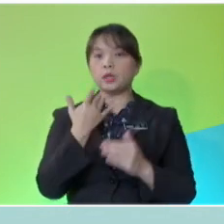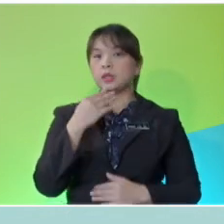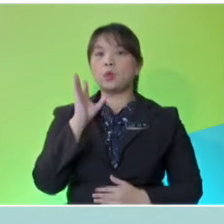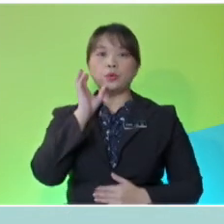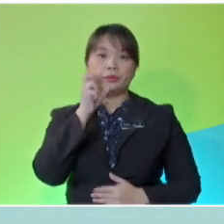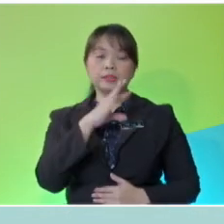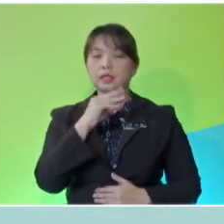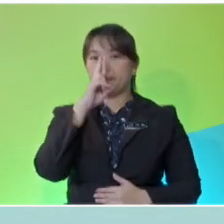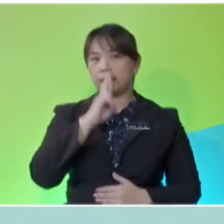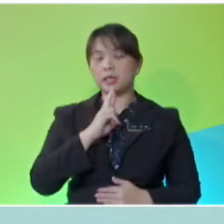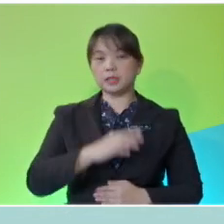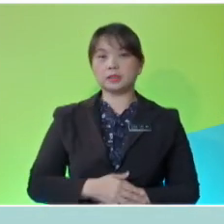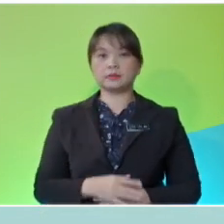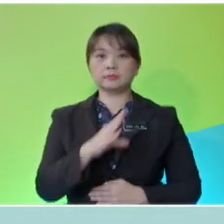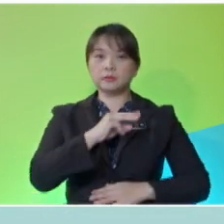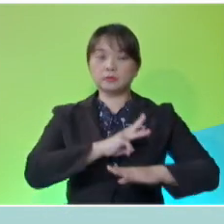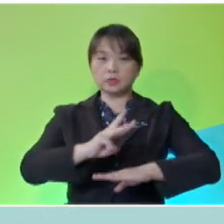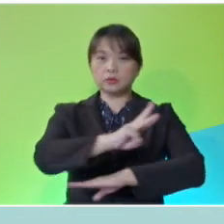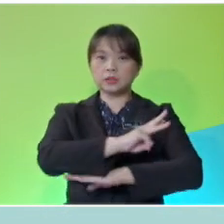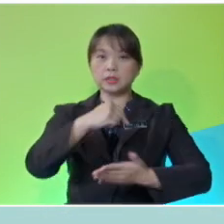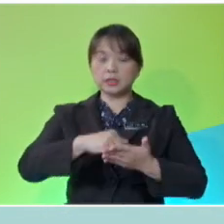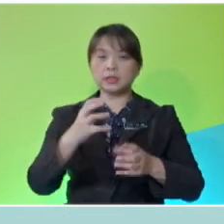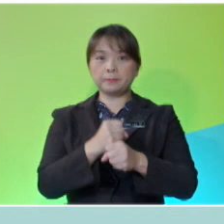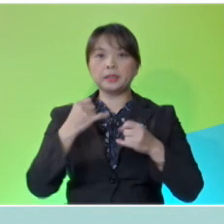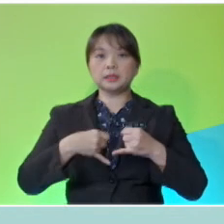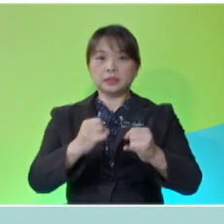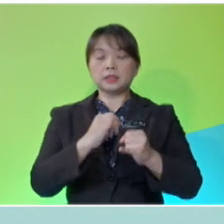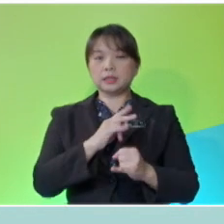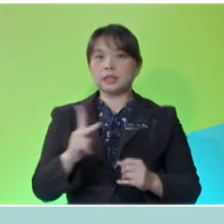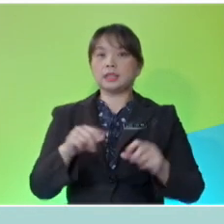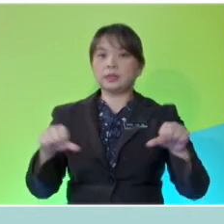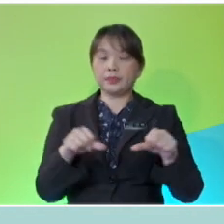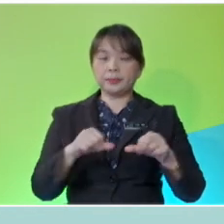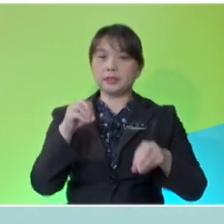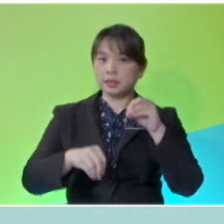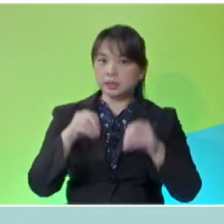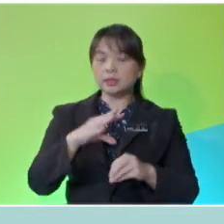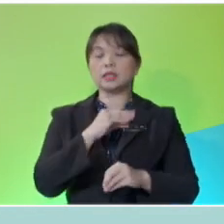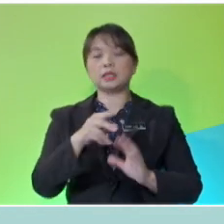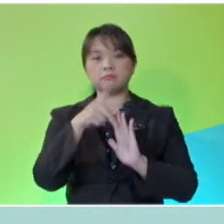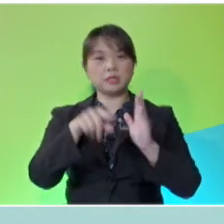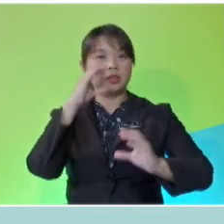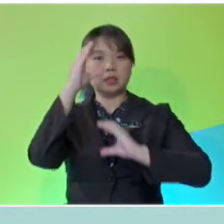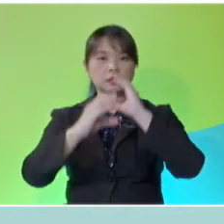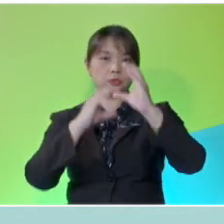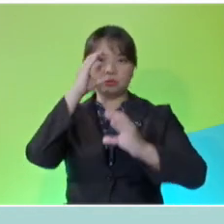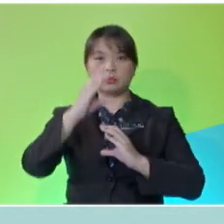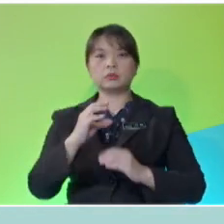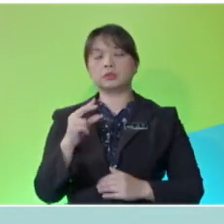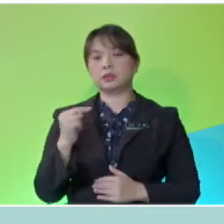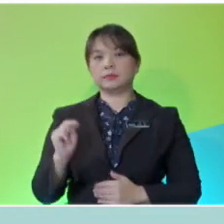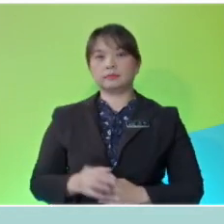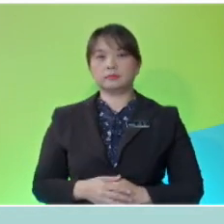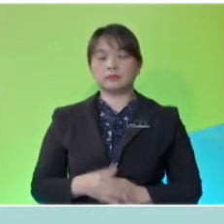Tinggi oke dan kawasan ini dapat dijalankan aktivitas pertanian dan selanjutnya jadi itu hubung kaitannya bila ada